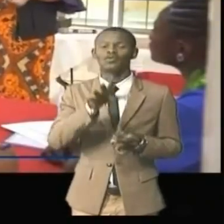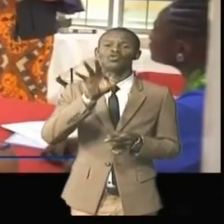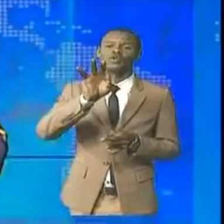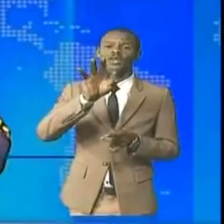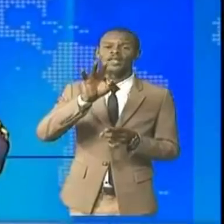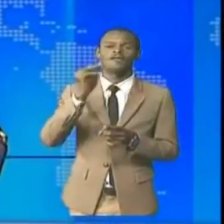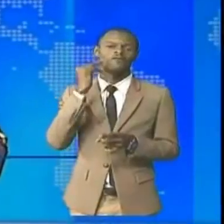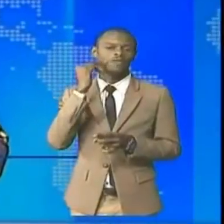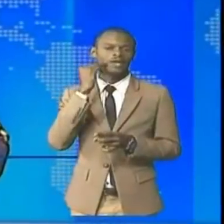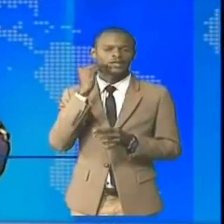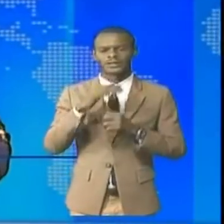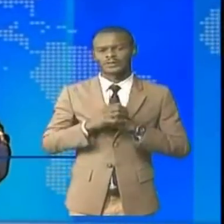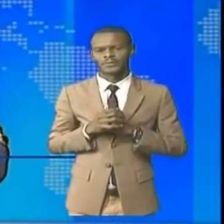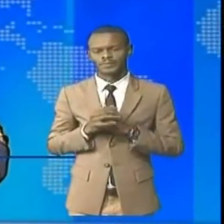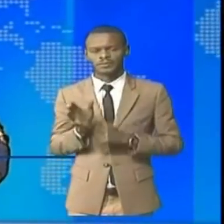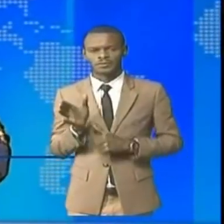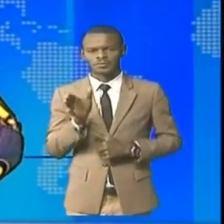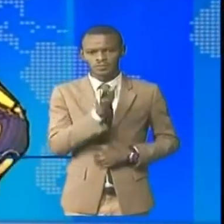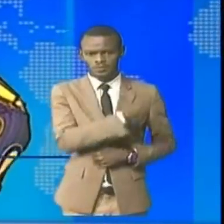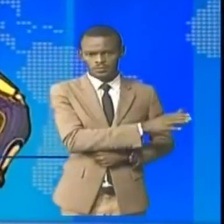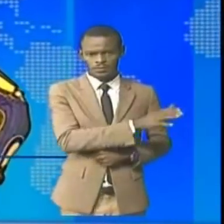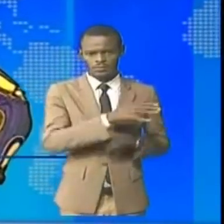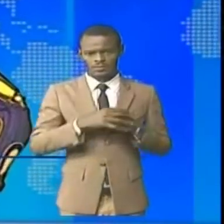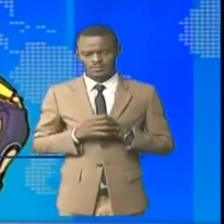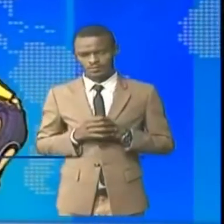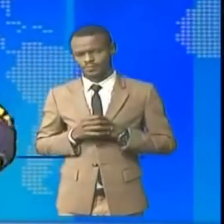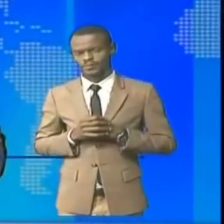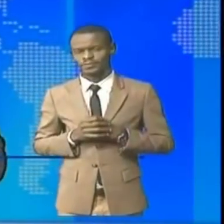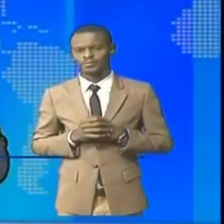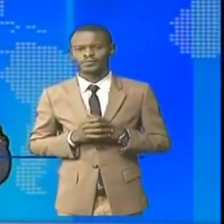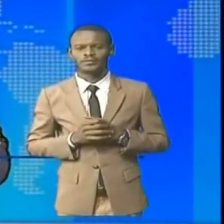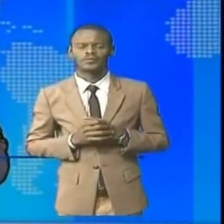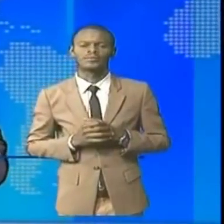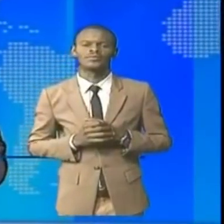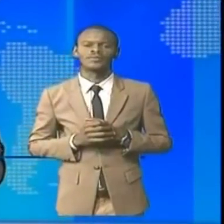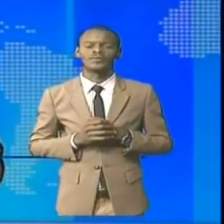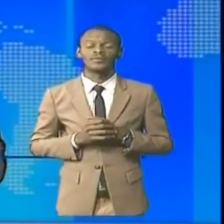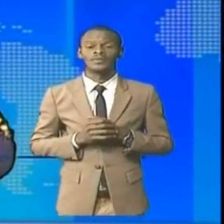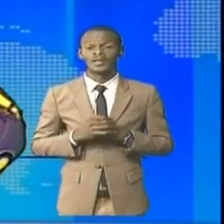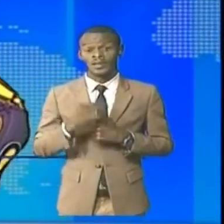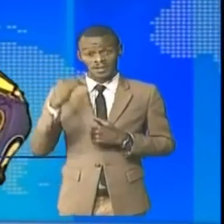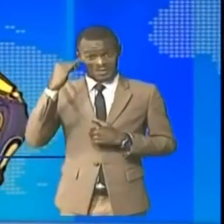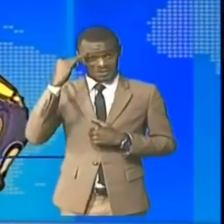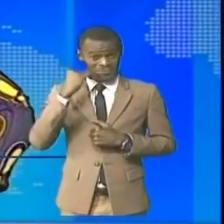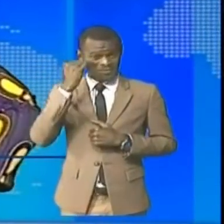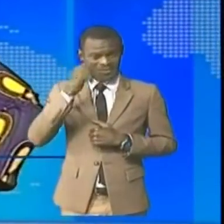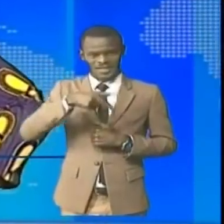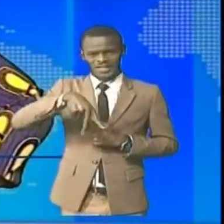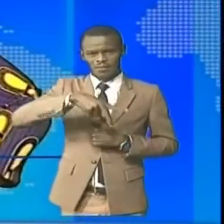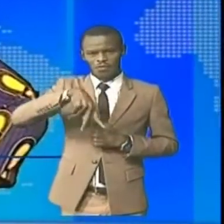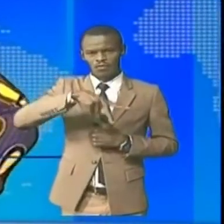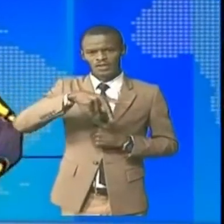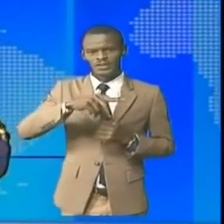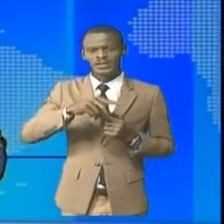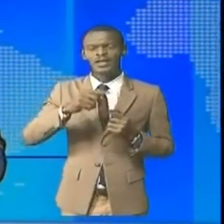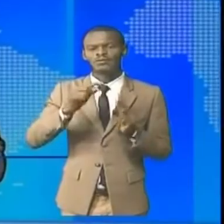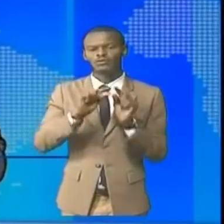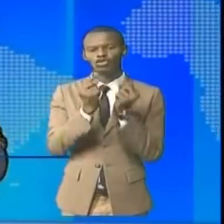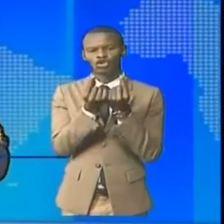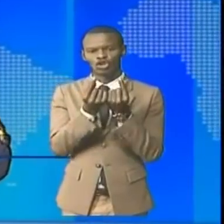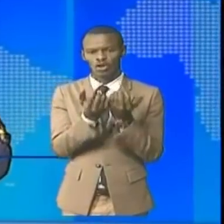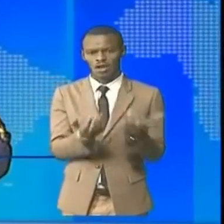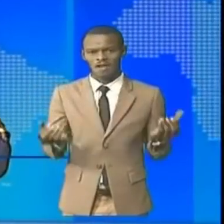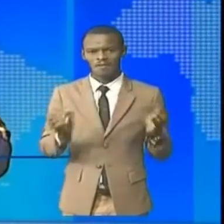central. Reportage signé Constance Mananga. La ministre provinciale du genre, enfants et familles du